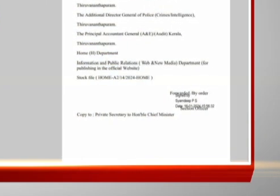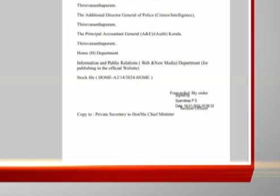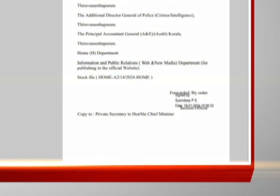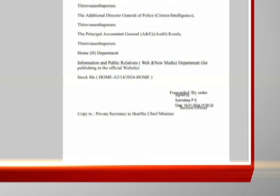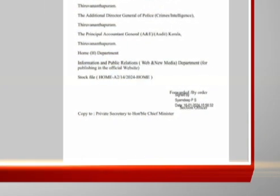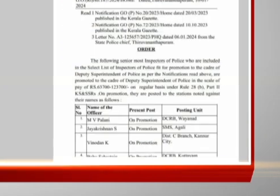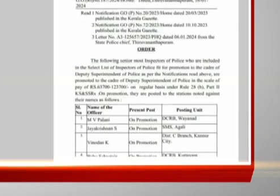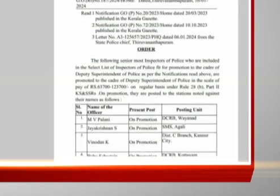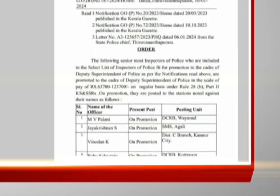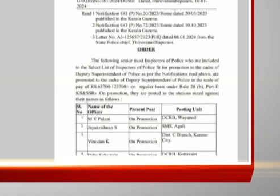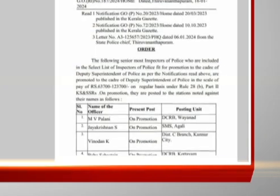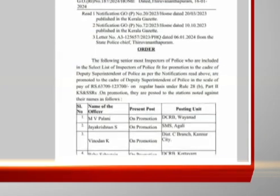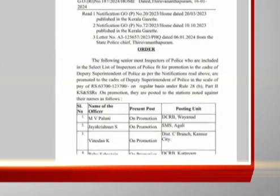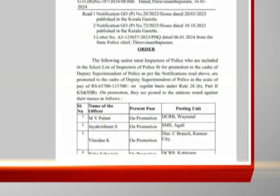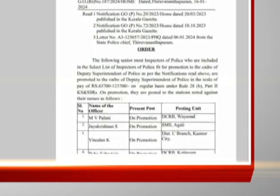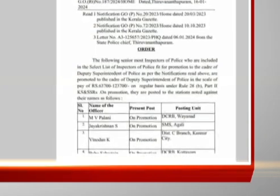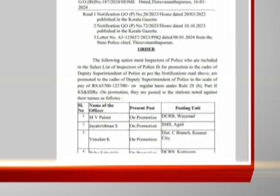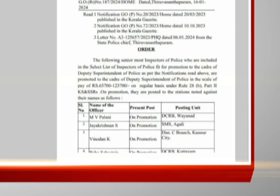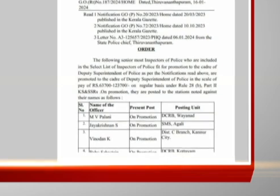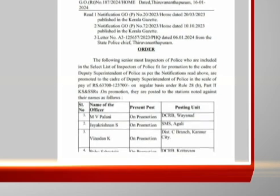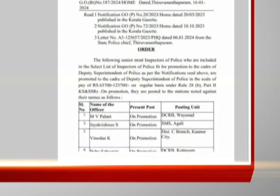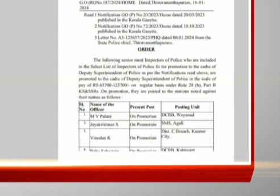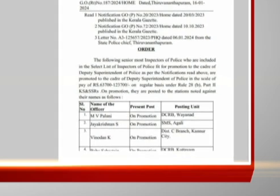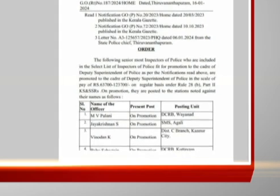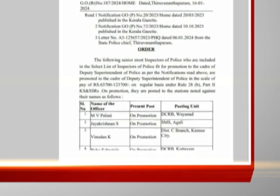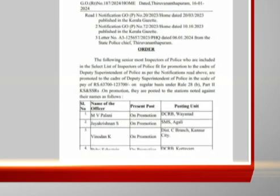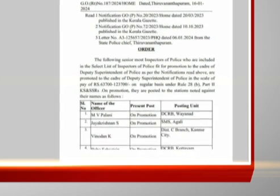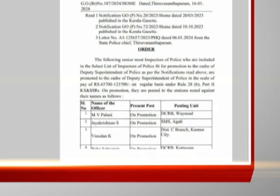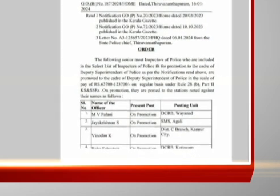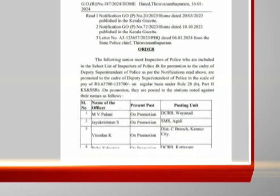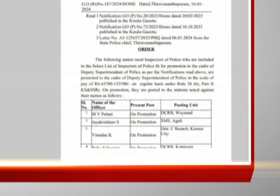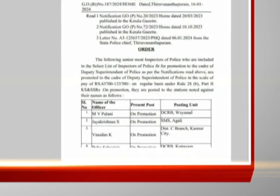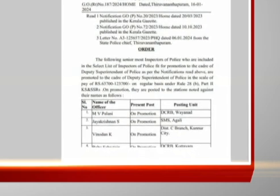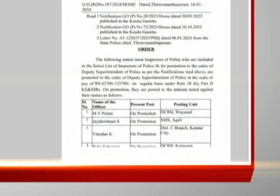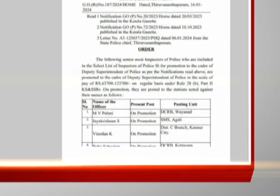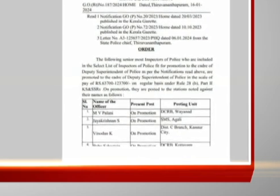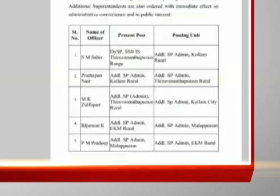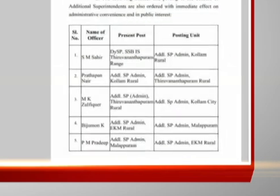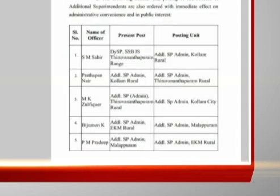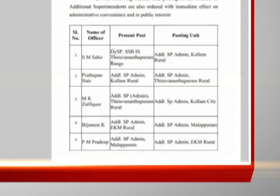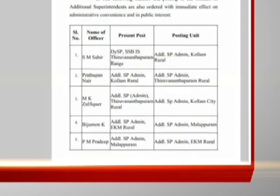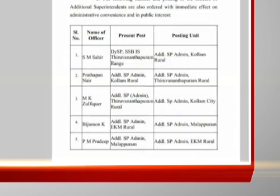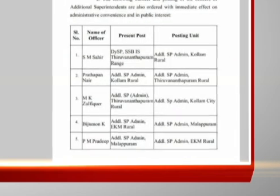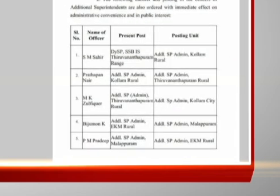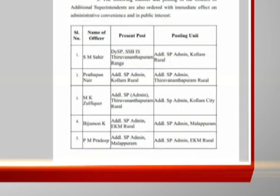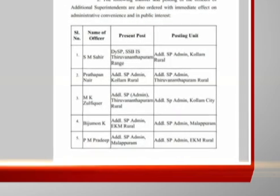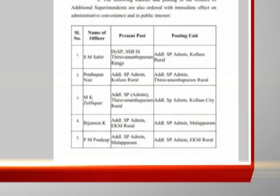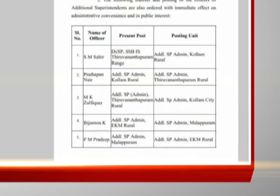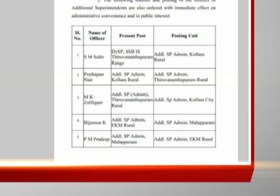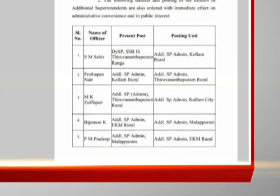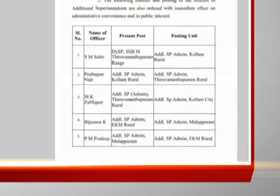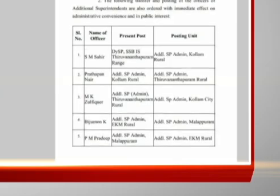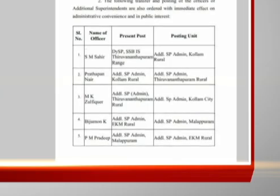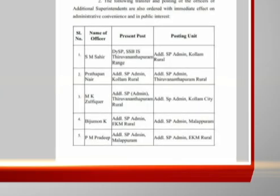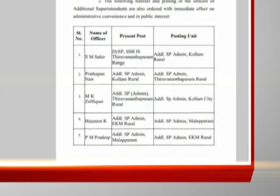സ്വന്തം ജില്ലയിൽ തെരഞ്ഞെടുപ്പ് ഡ്യൂട്ടിയിൽ ഈ ഡിവൈഎസ്പി മുതലുള്ള ഉദ്യോഗസ്ഥർക്ക് കൃത്യനിർവഹണം നടത്താൻ സാധിക്കില്ല. അതുകൊണ്ട് തന്നെയുള്ള ഒരു സ്ഥലം മാറ്റമാണ്. പക്ഷേ